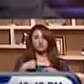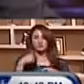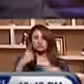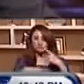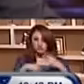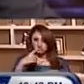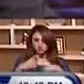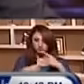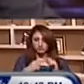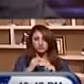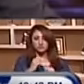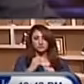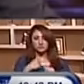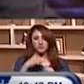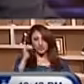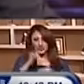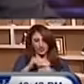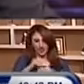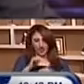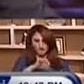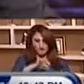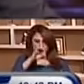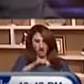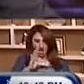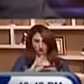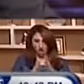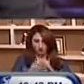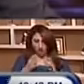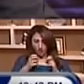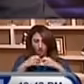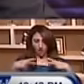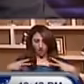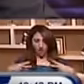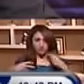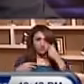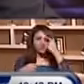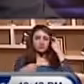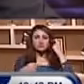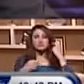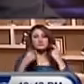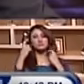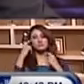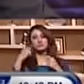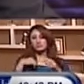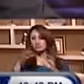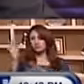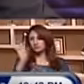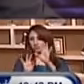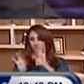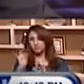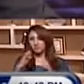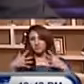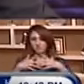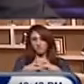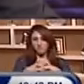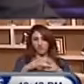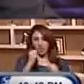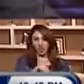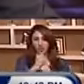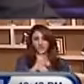لحد بعد الانتخابات، بعد ما خلصت وبعد كده كونت فريق عمل كله